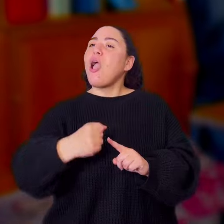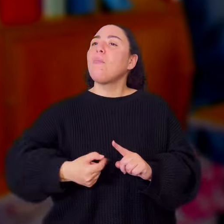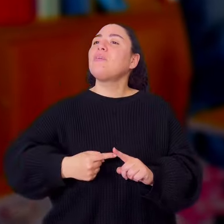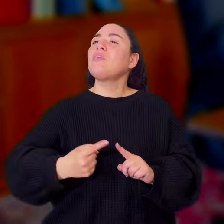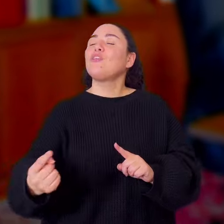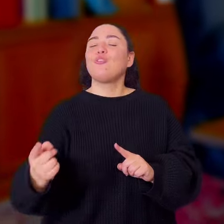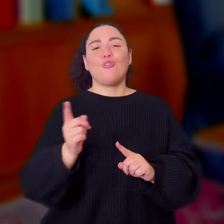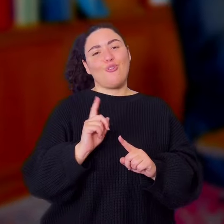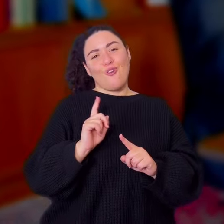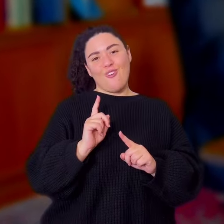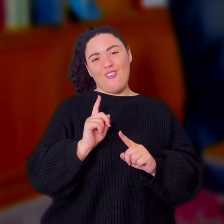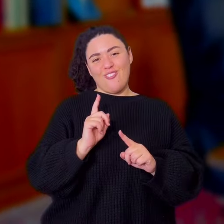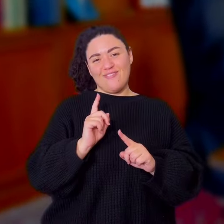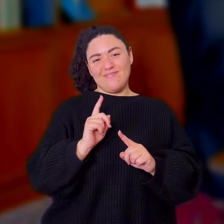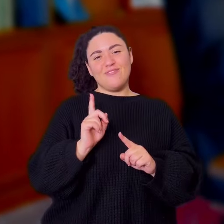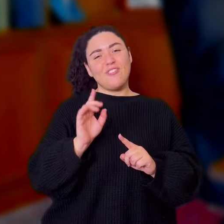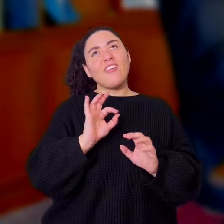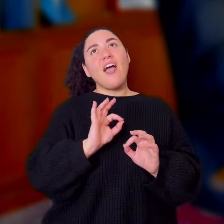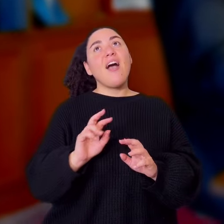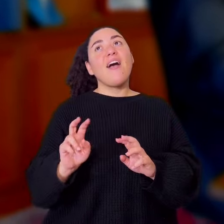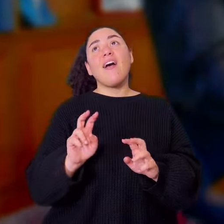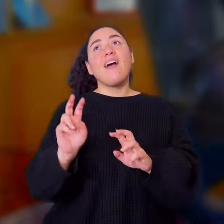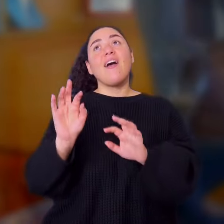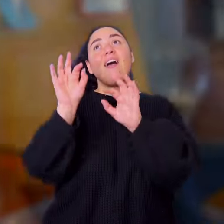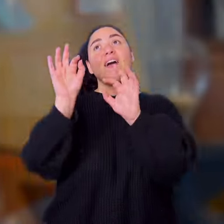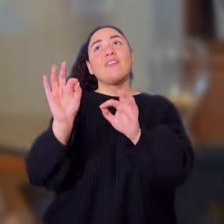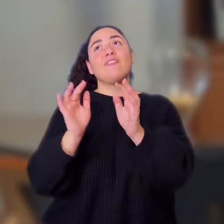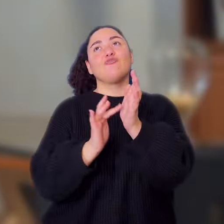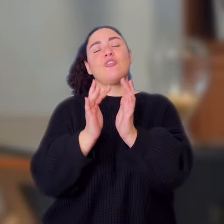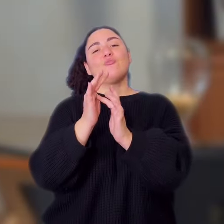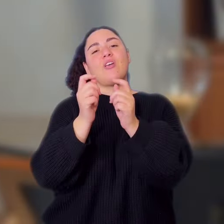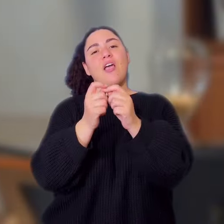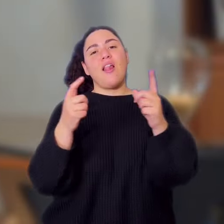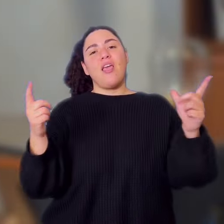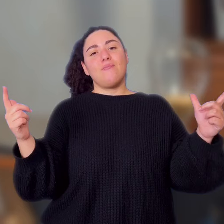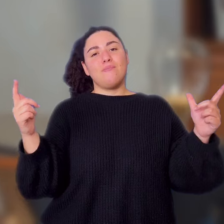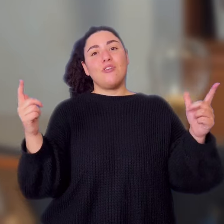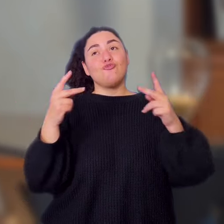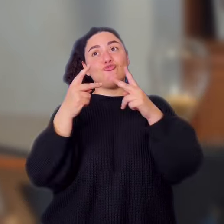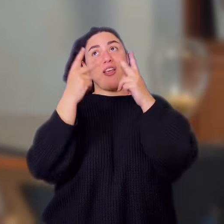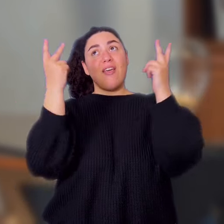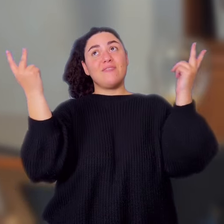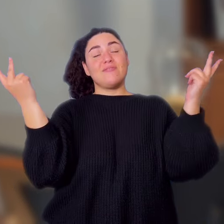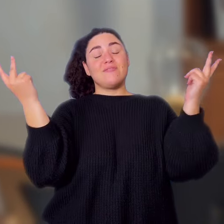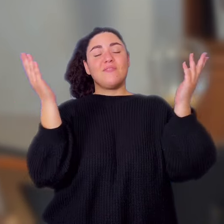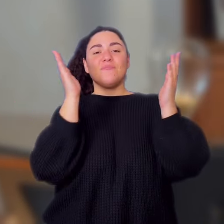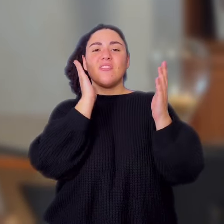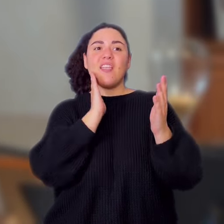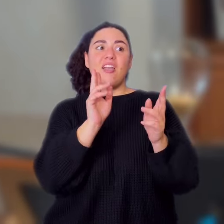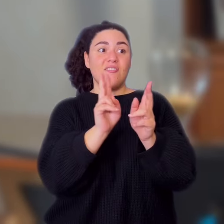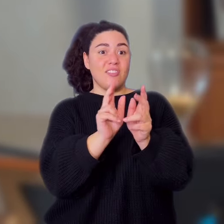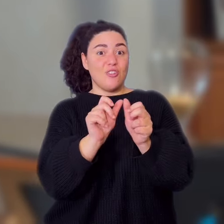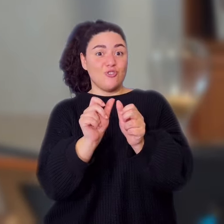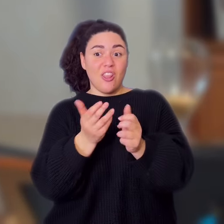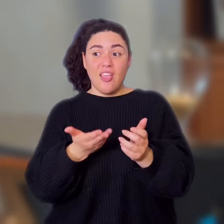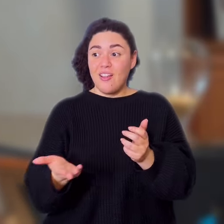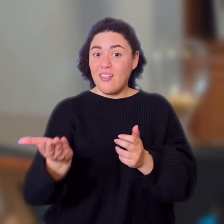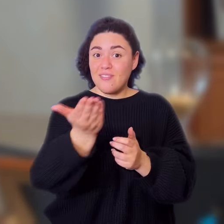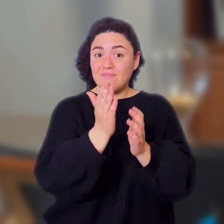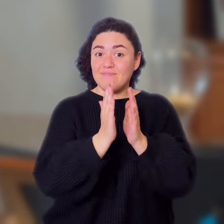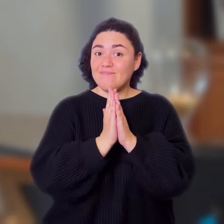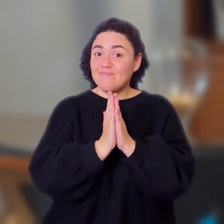intenderci ma verso la Gerusalemme Celeste Cari fratelli e sorelle della nostra